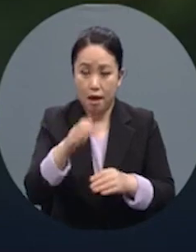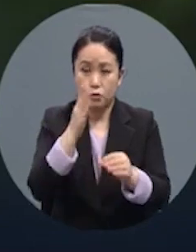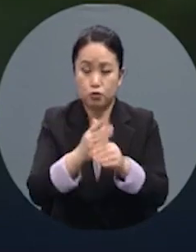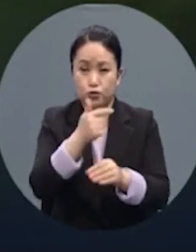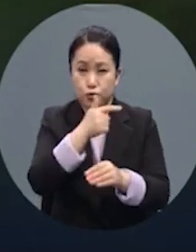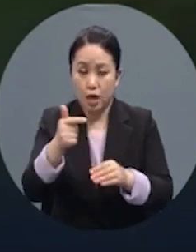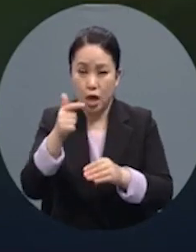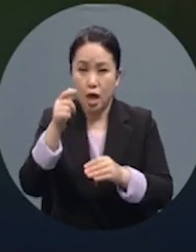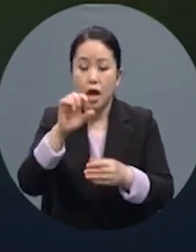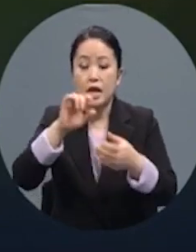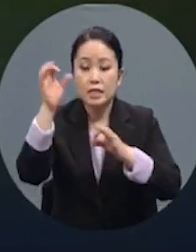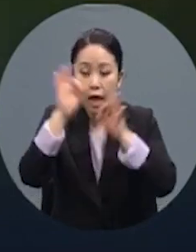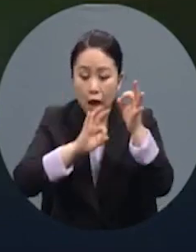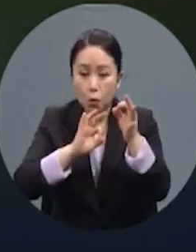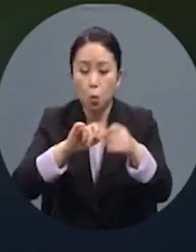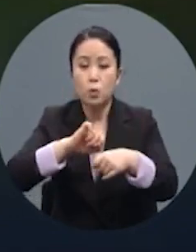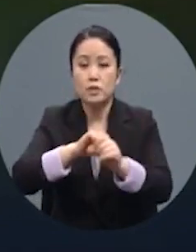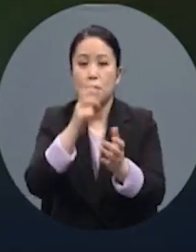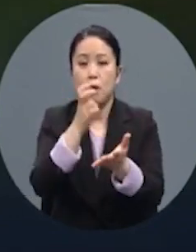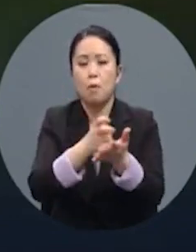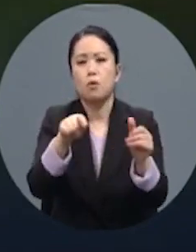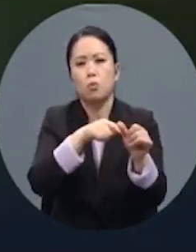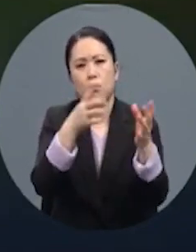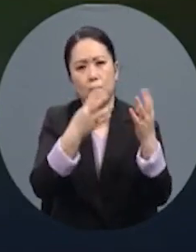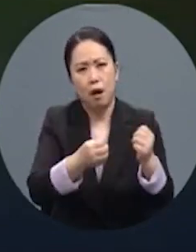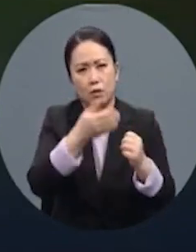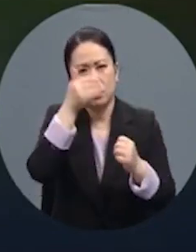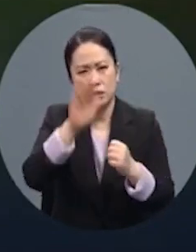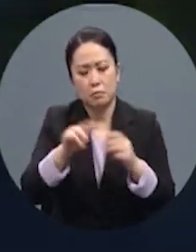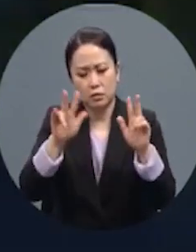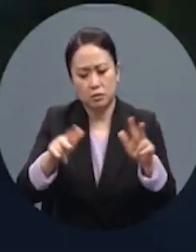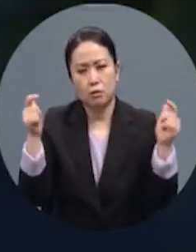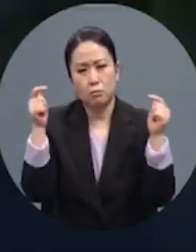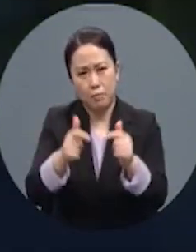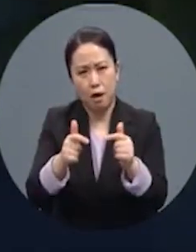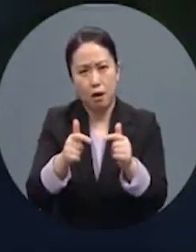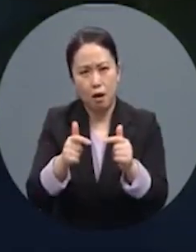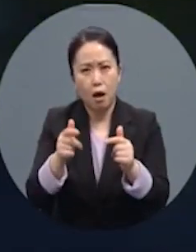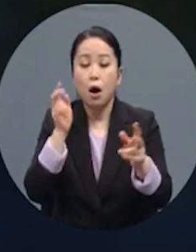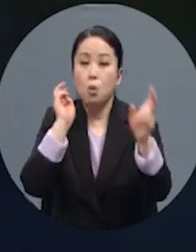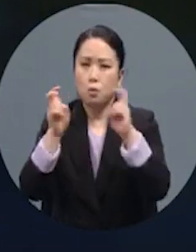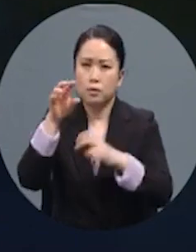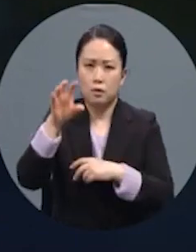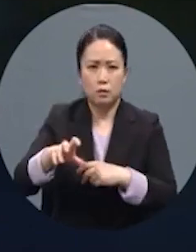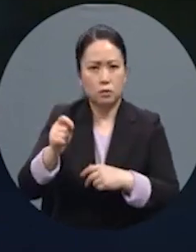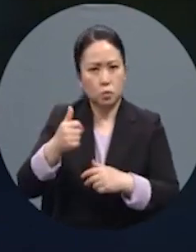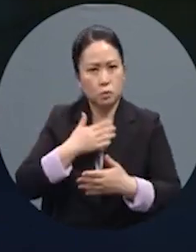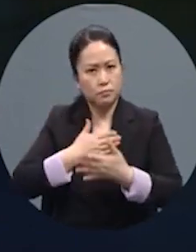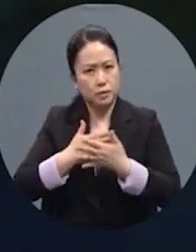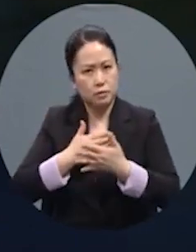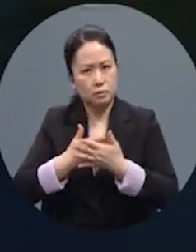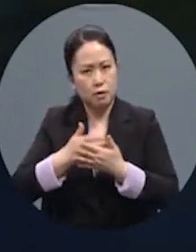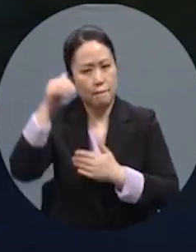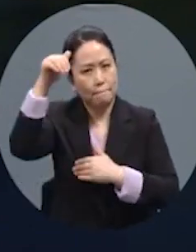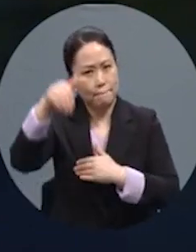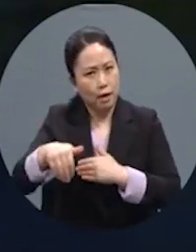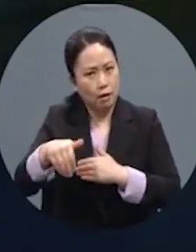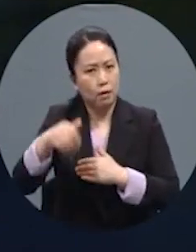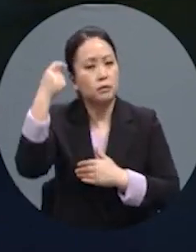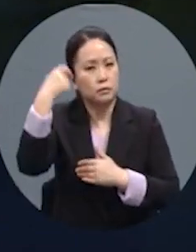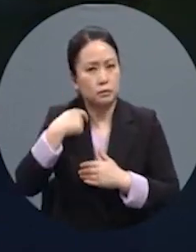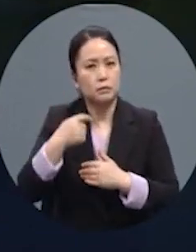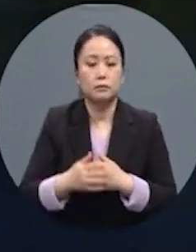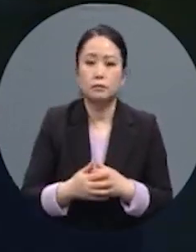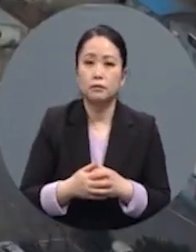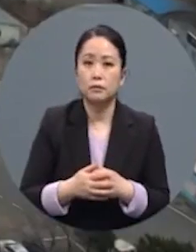교육 요청이 굉장히 많았었거든요. 그런데 요즘은 조금 많이 줄어들었어요. 회사에서 긴장이 많이 좀 떨어졌다? 그게 저는 느낄 수 있는